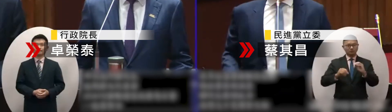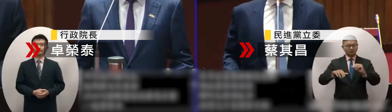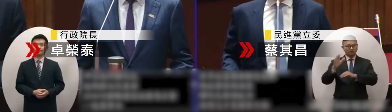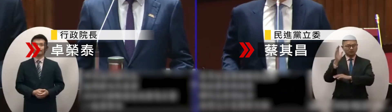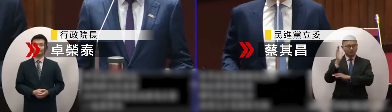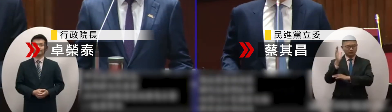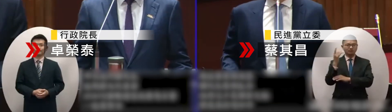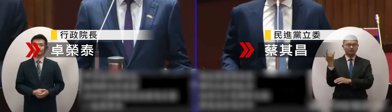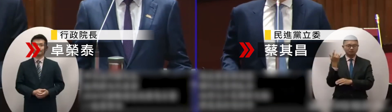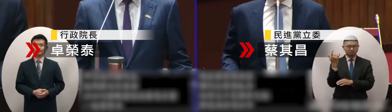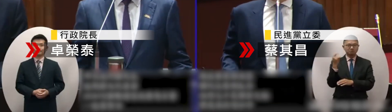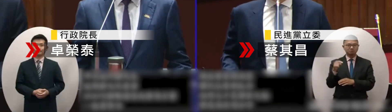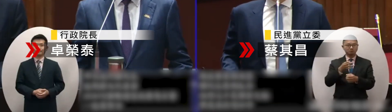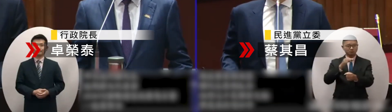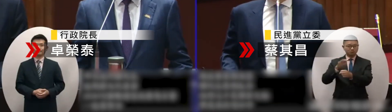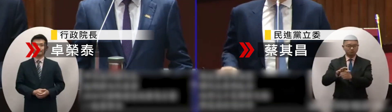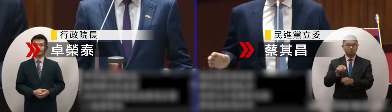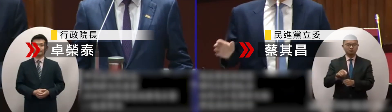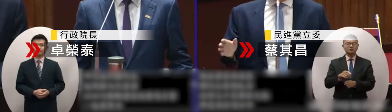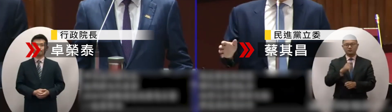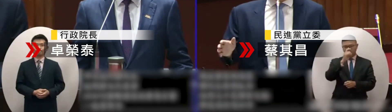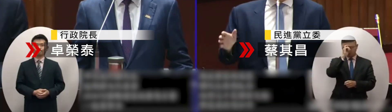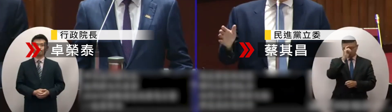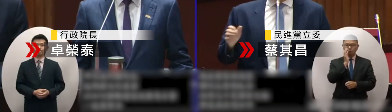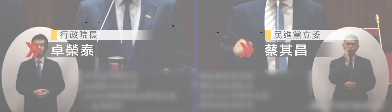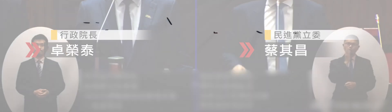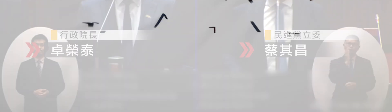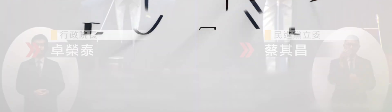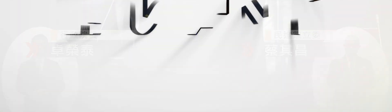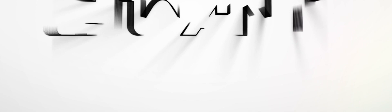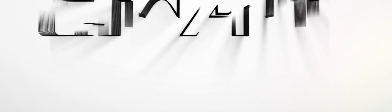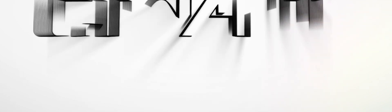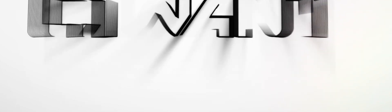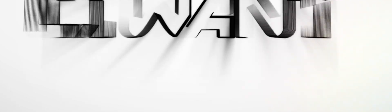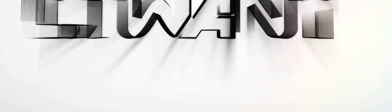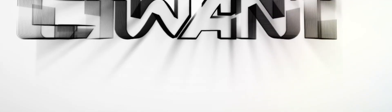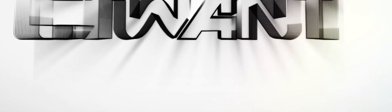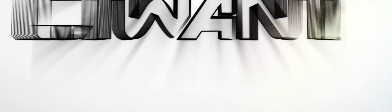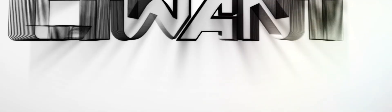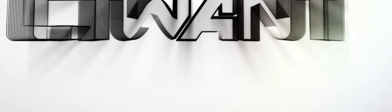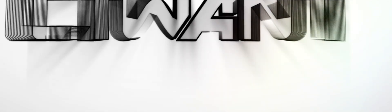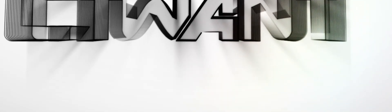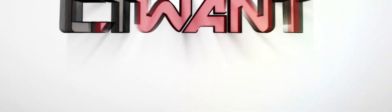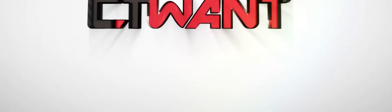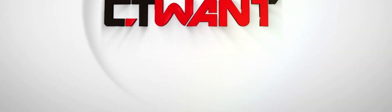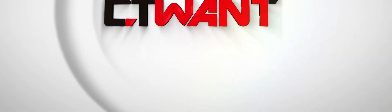政府等待的补助款，能够顺利的在立法院来进行审查。